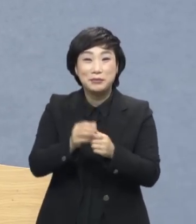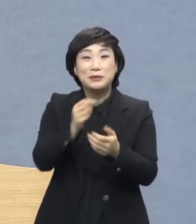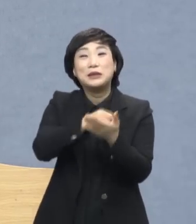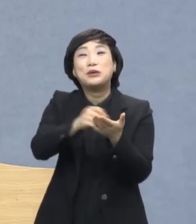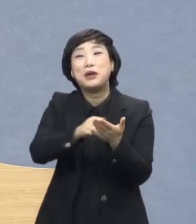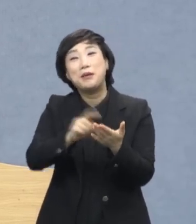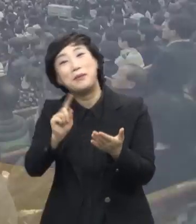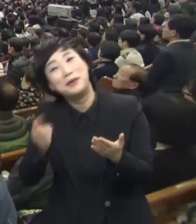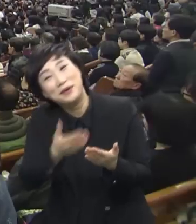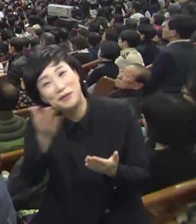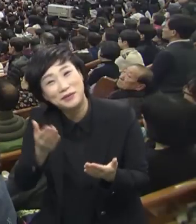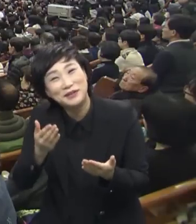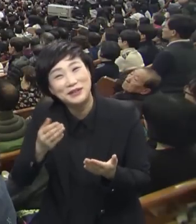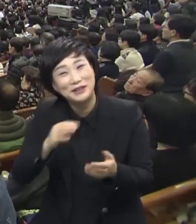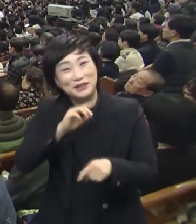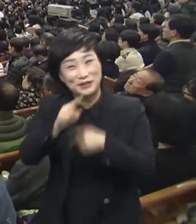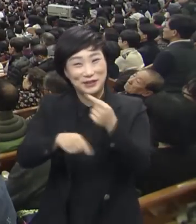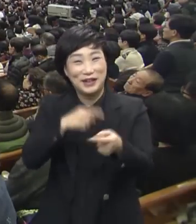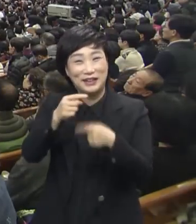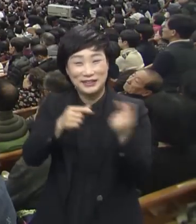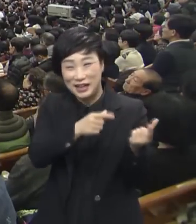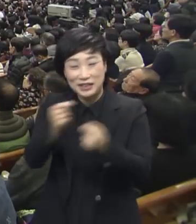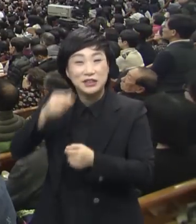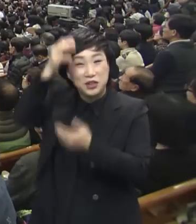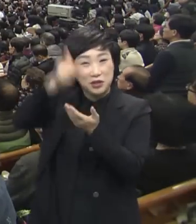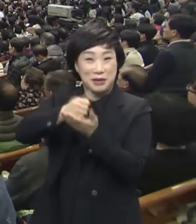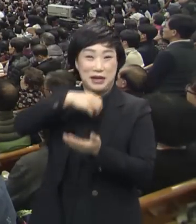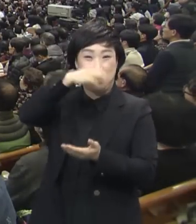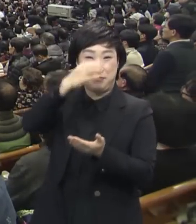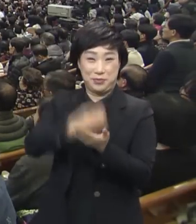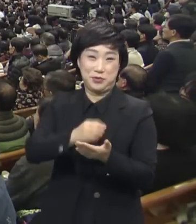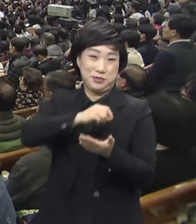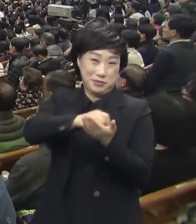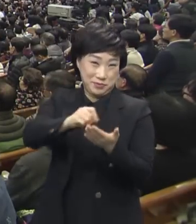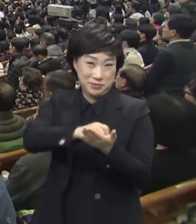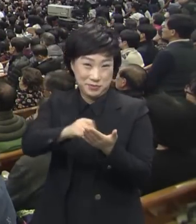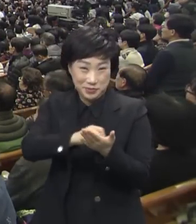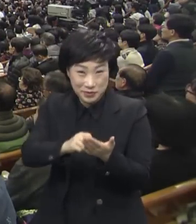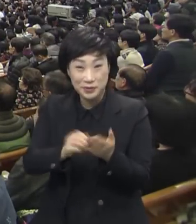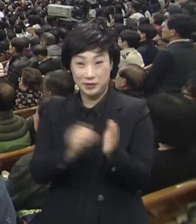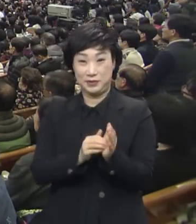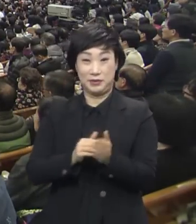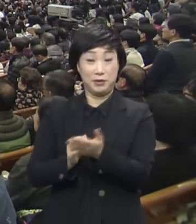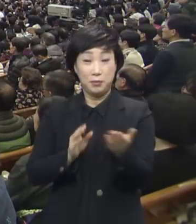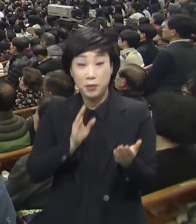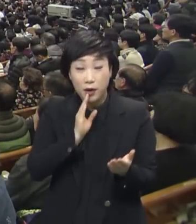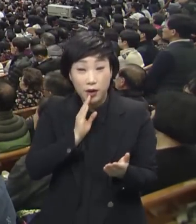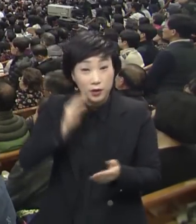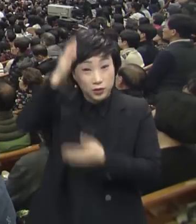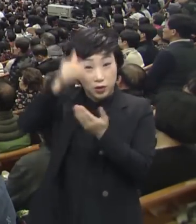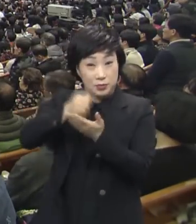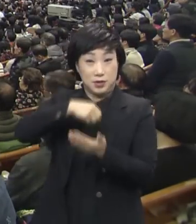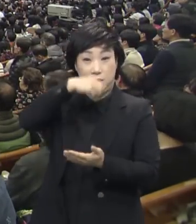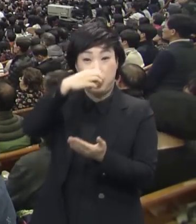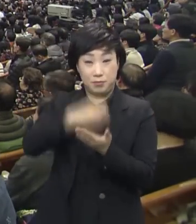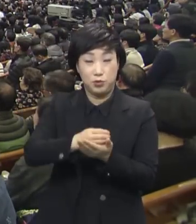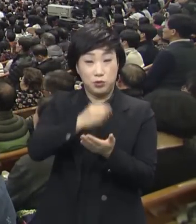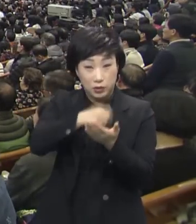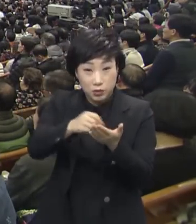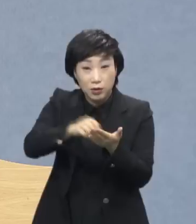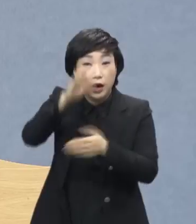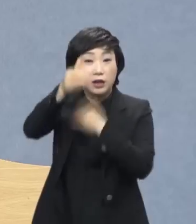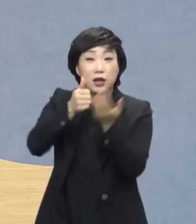기록했다고요? 다 같이 성령의 감동으로. 근데 성령의 감동으로 기록된 하나님